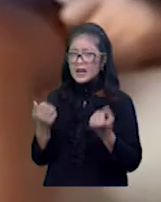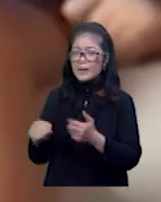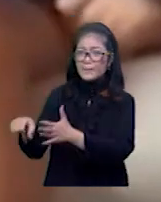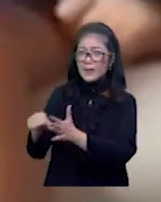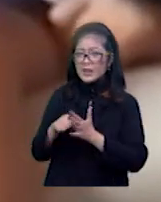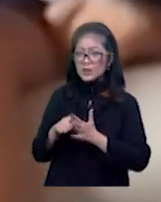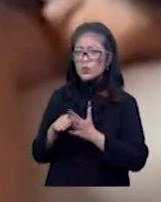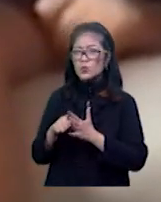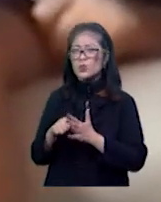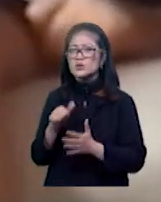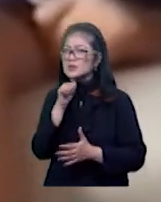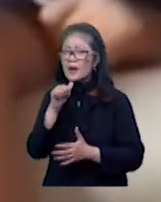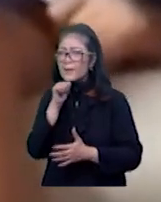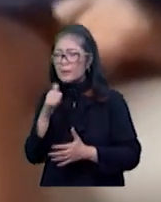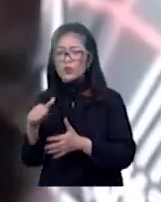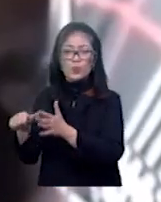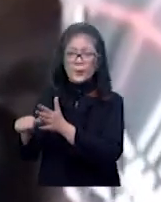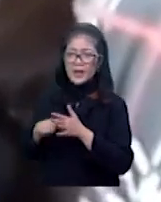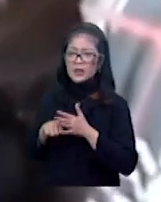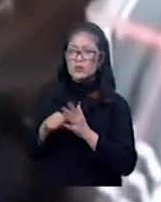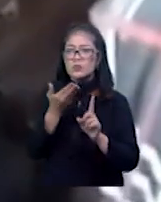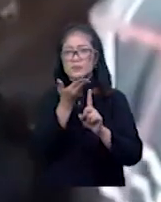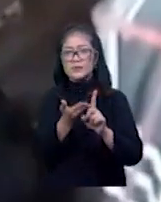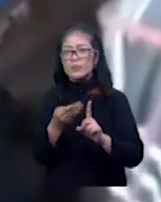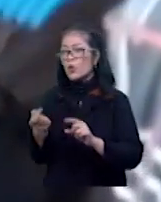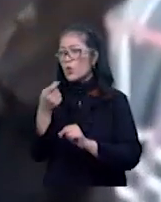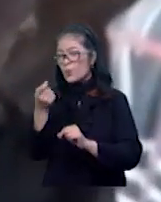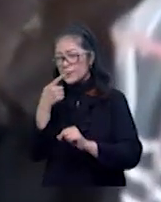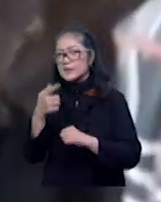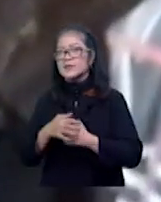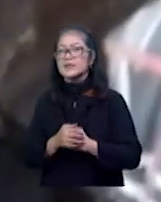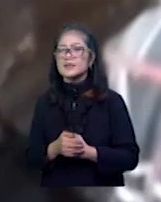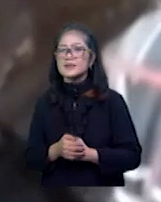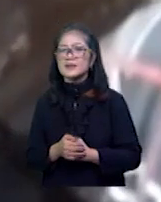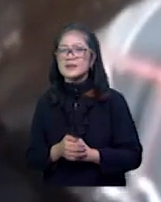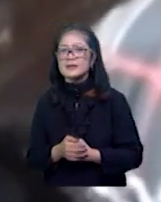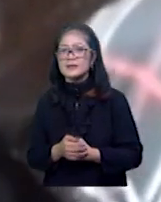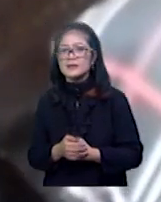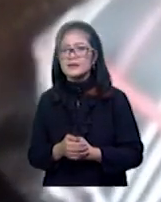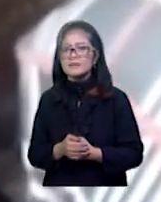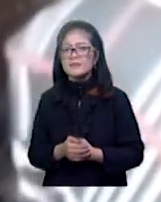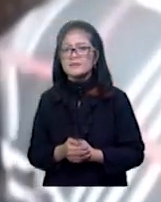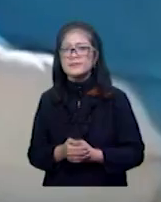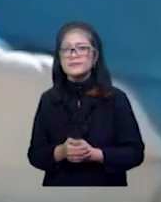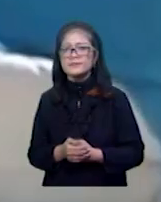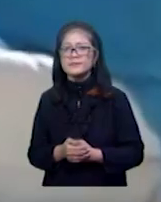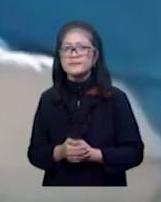manapun untuk membantu pengobatan Chandra. Dari Pandeglang, Banten, Iskandar Nasution, iNews melaporkan.